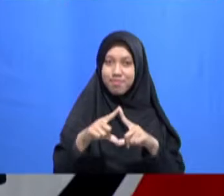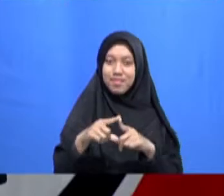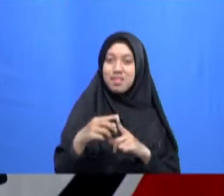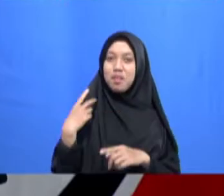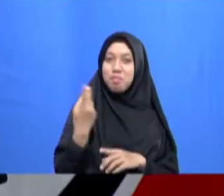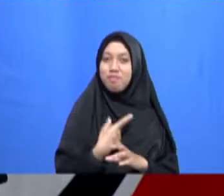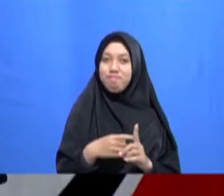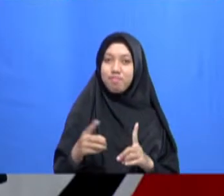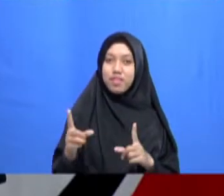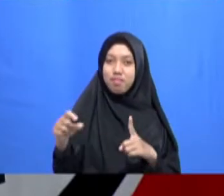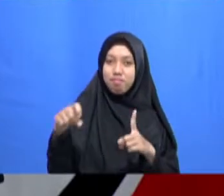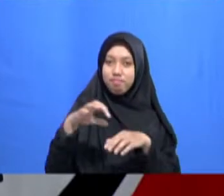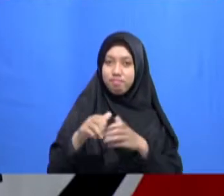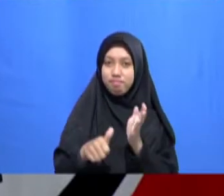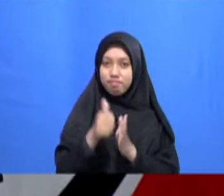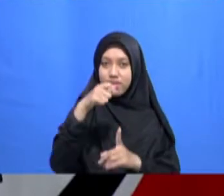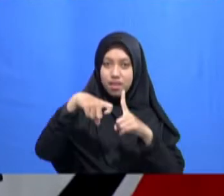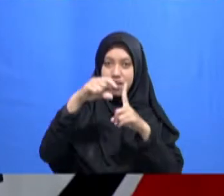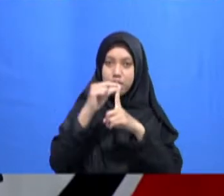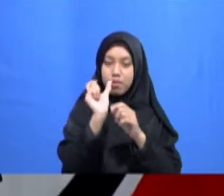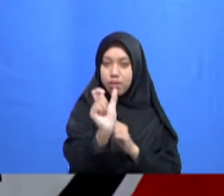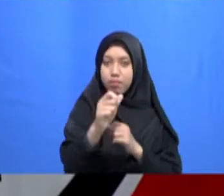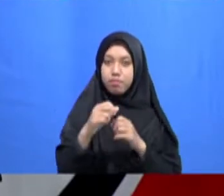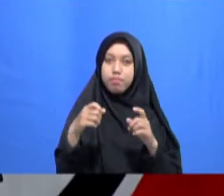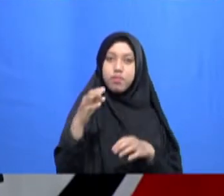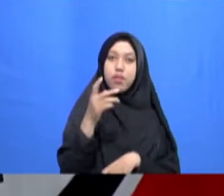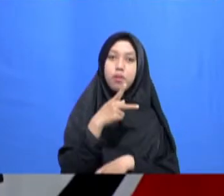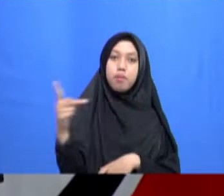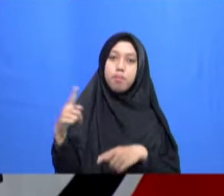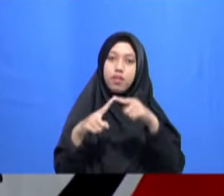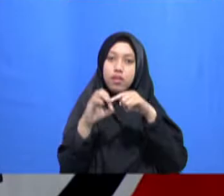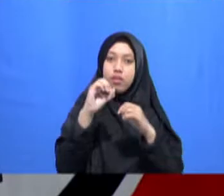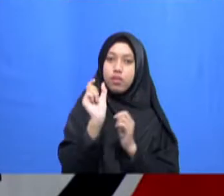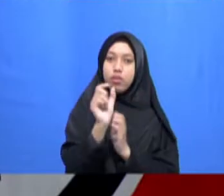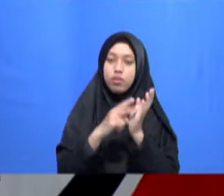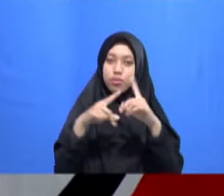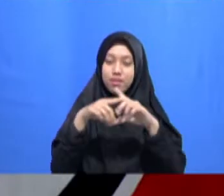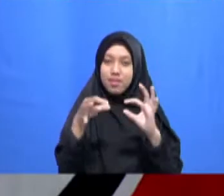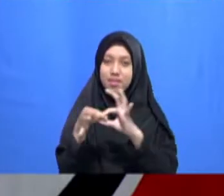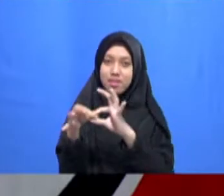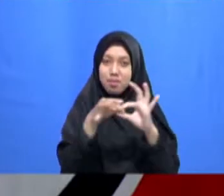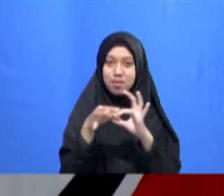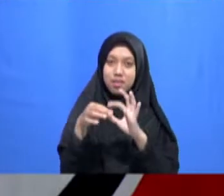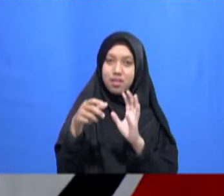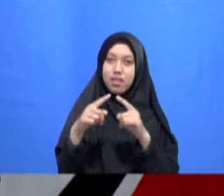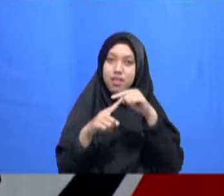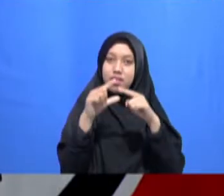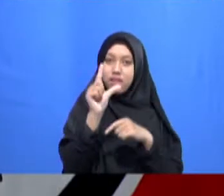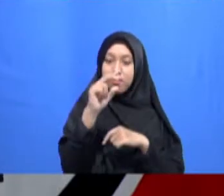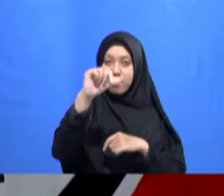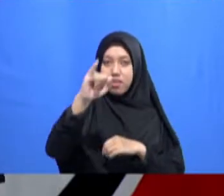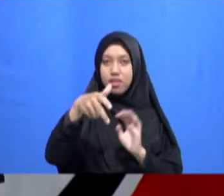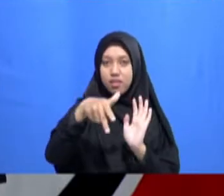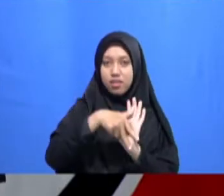oleh KPU Kabupaten Tojo Una-Una bekerjasama tentunya dengan TVRI Sulawesi Tengah dalam acara debat publik terbuka